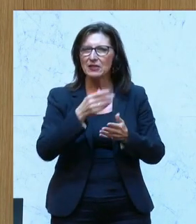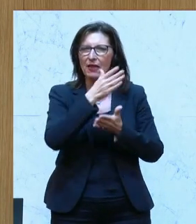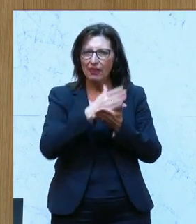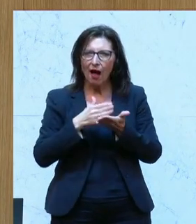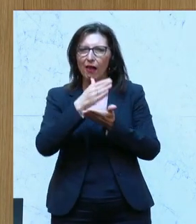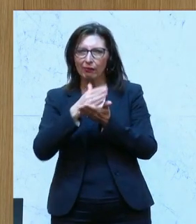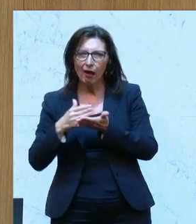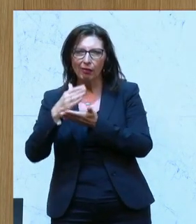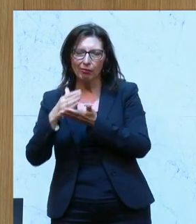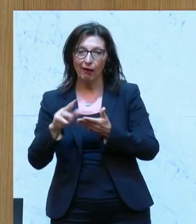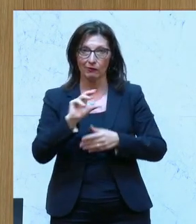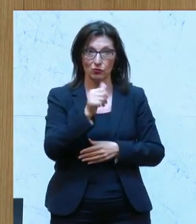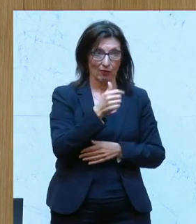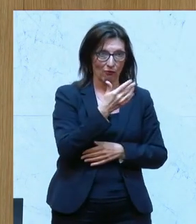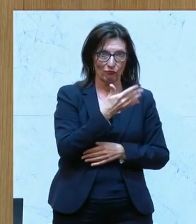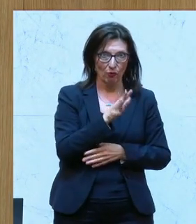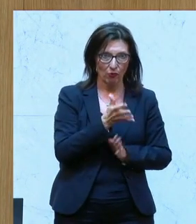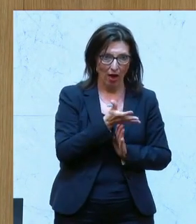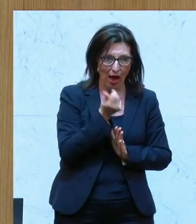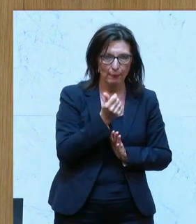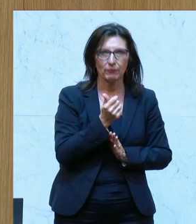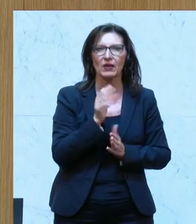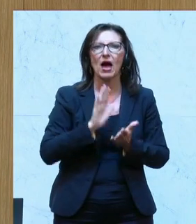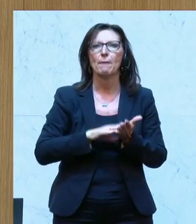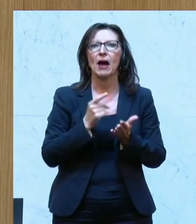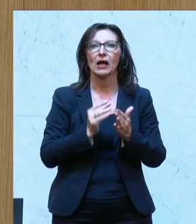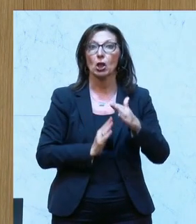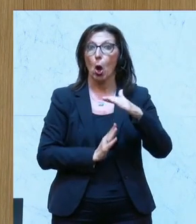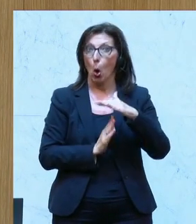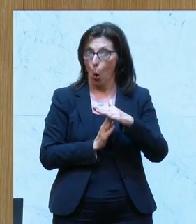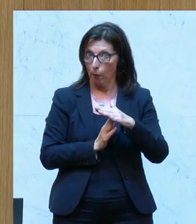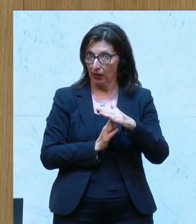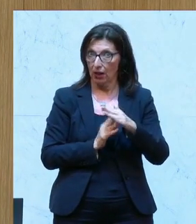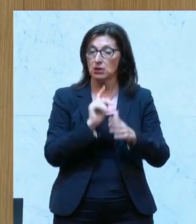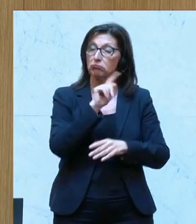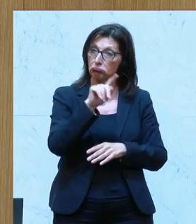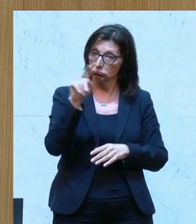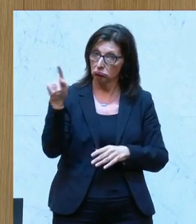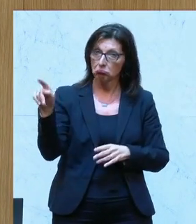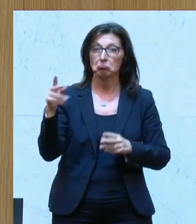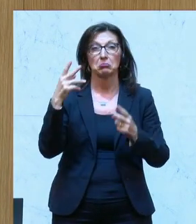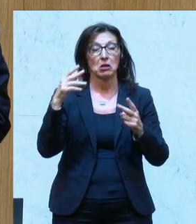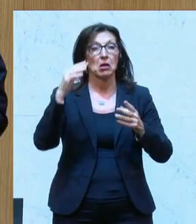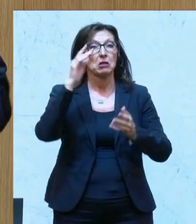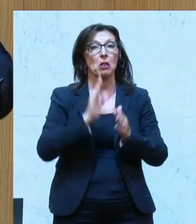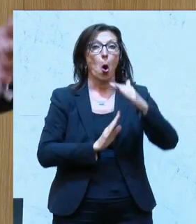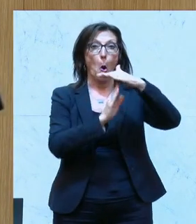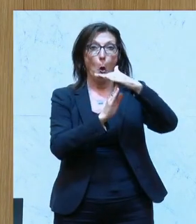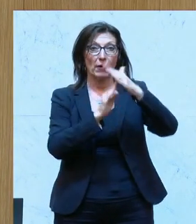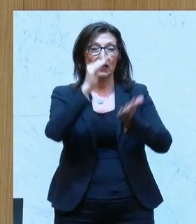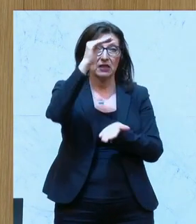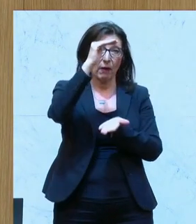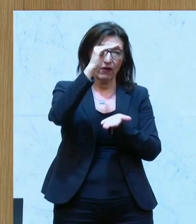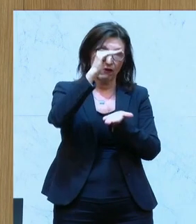für Stück. Zuerst der 500-Euro-Schein, dann haben wir Bargeldobergrenzen in vielen Ländern, die werden immer weiter nach unten gesenkt. In